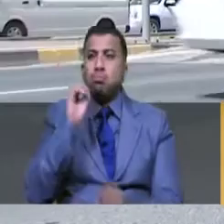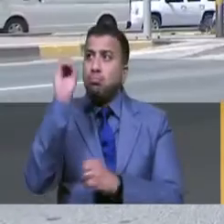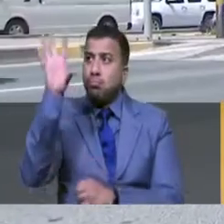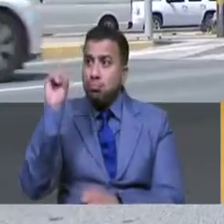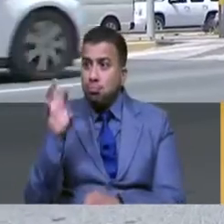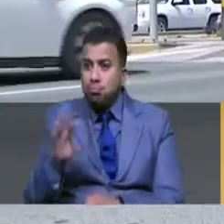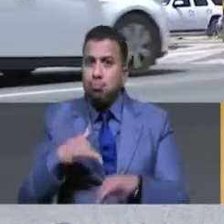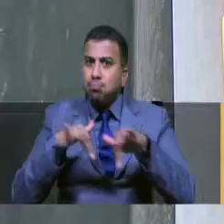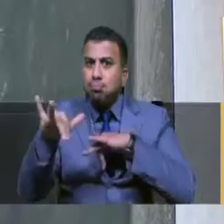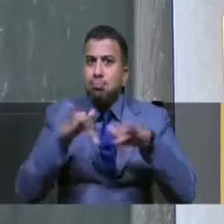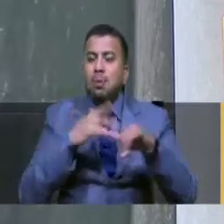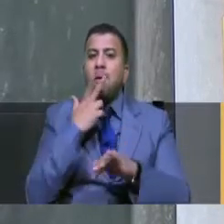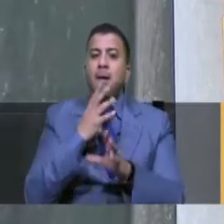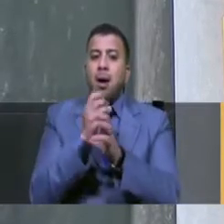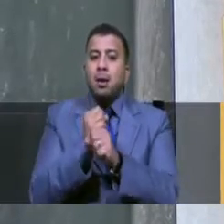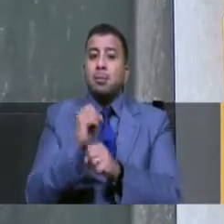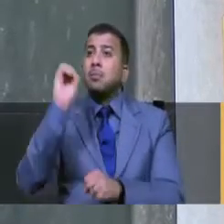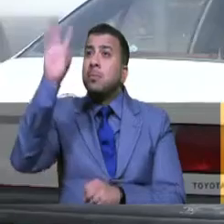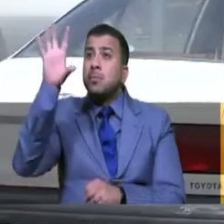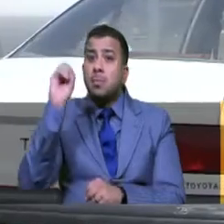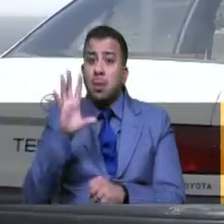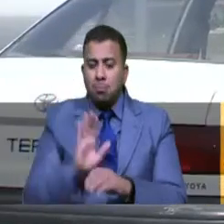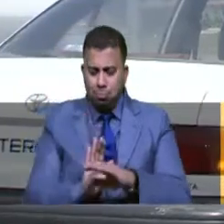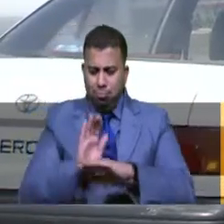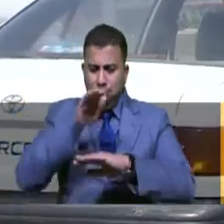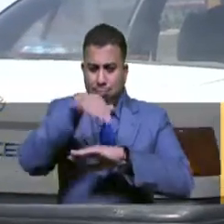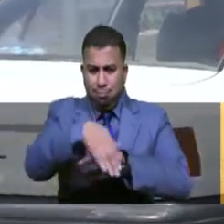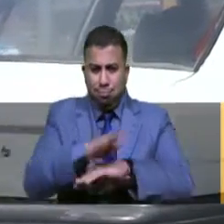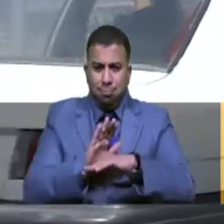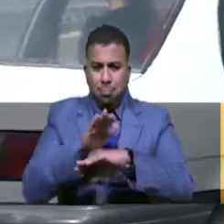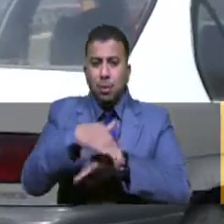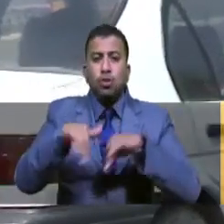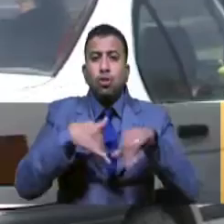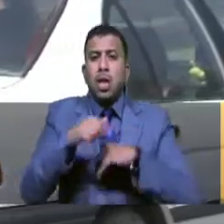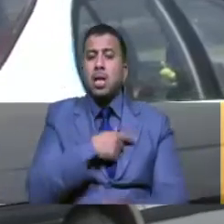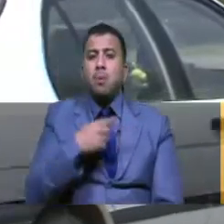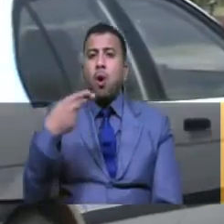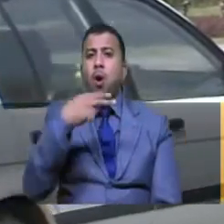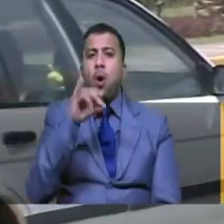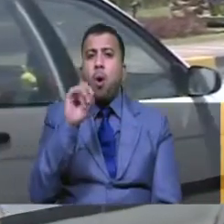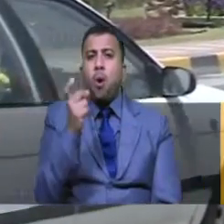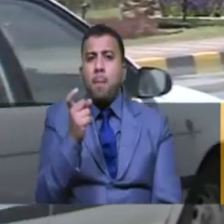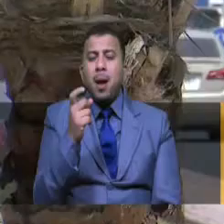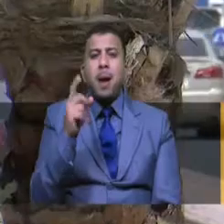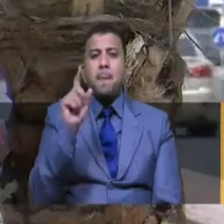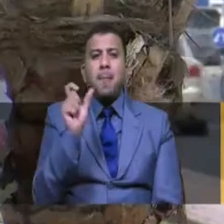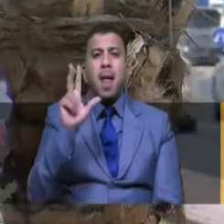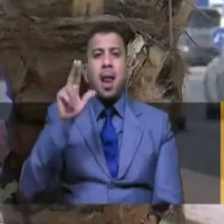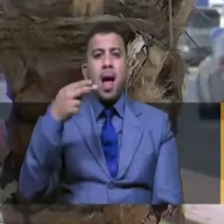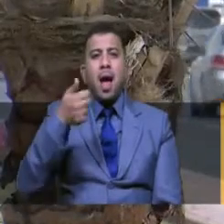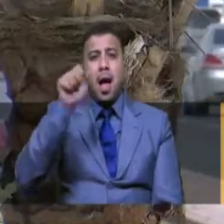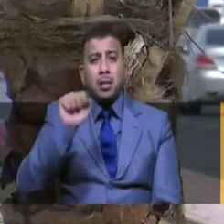وعمل المجلس على إنشاء إشارتي مرور ومطبات في شارع عمر بن العاص تسهم في التخفيف من